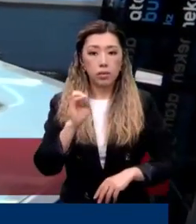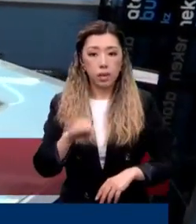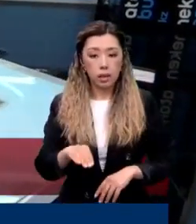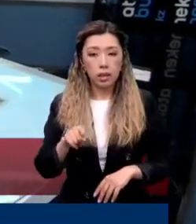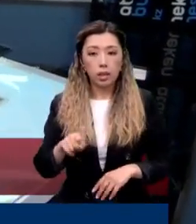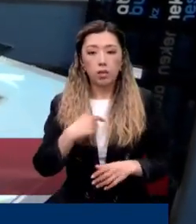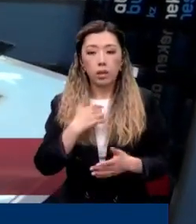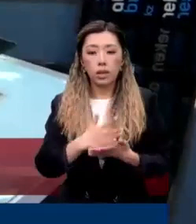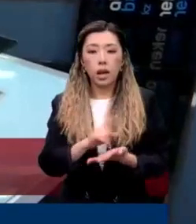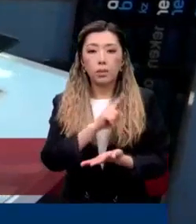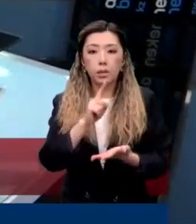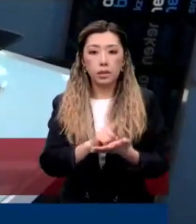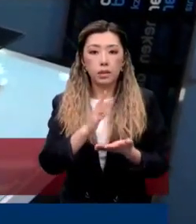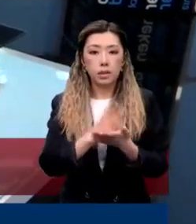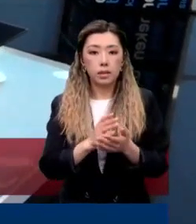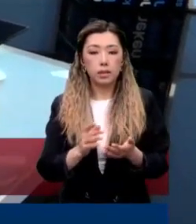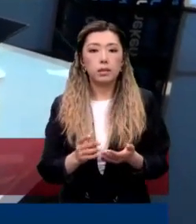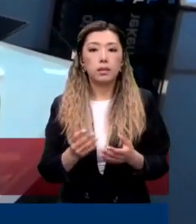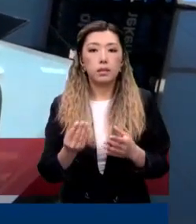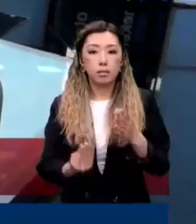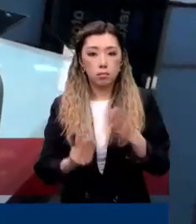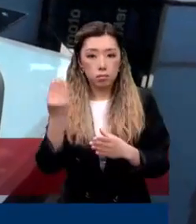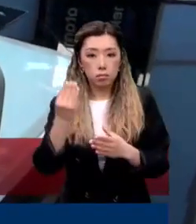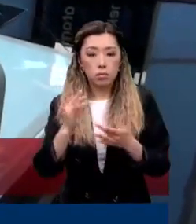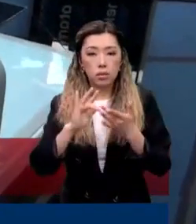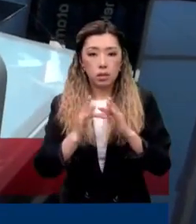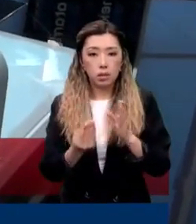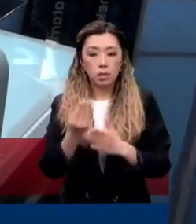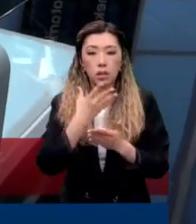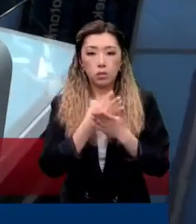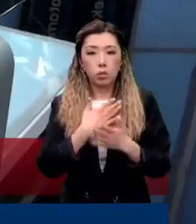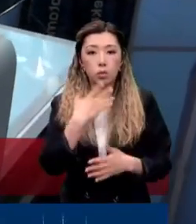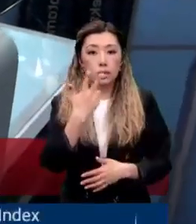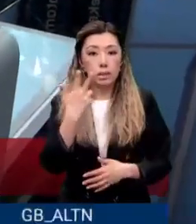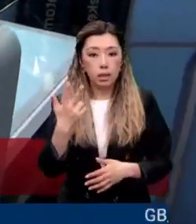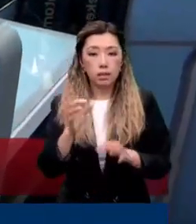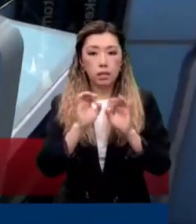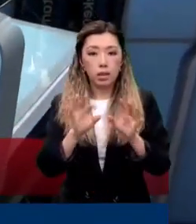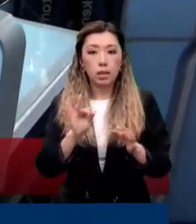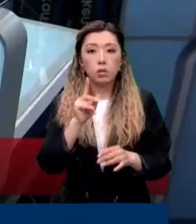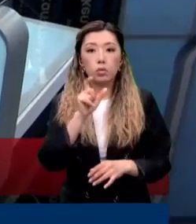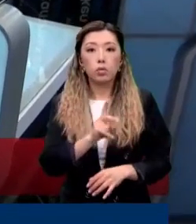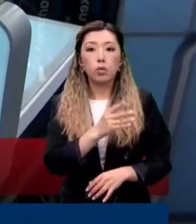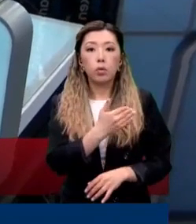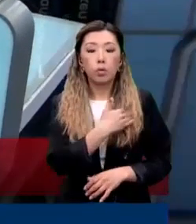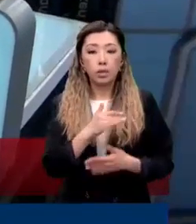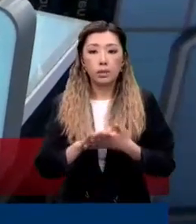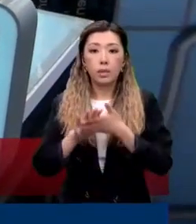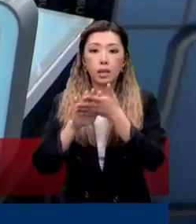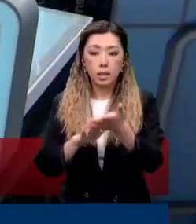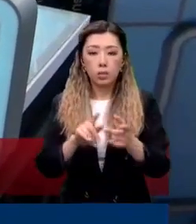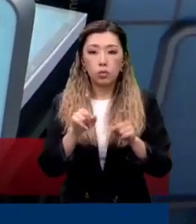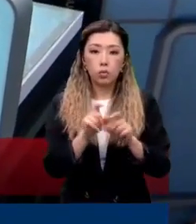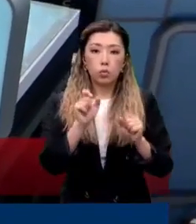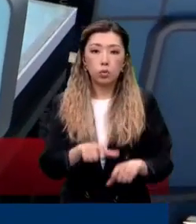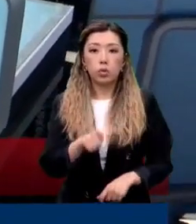в обязательном порядке размещаем на нашем сайте. Но и подача заявки самой производится онлайн.